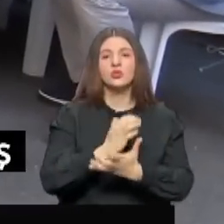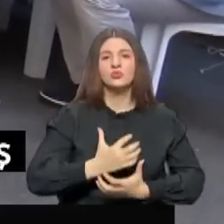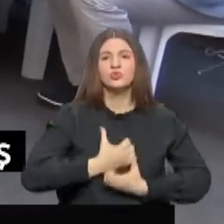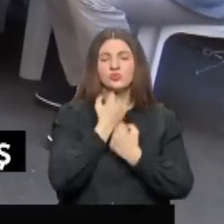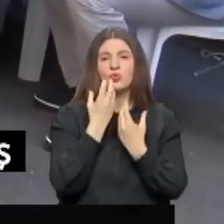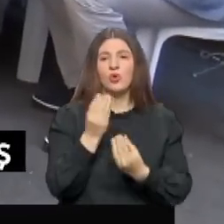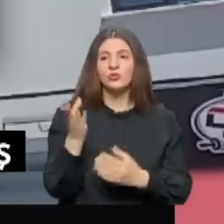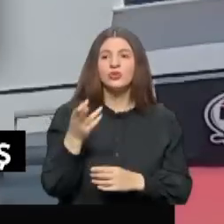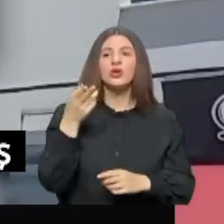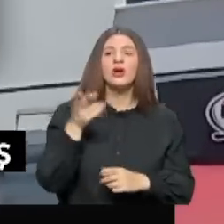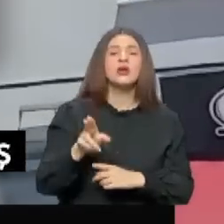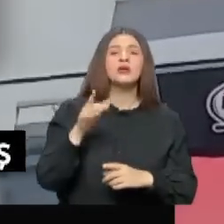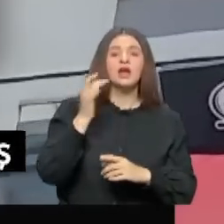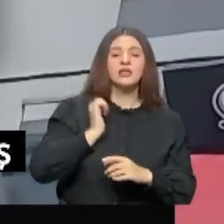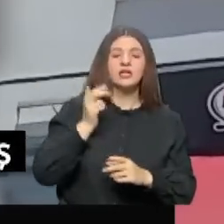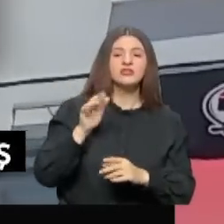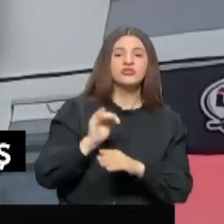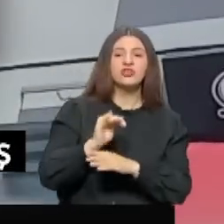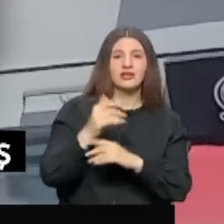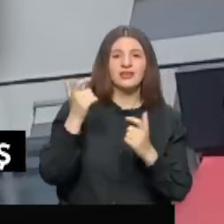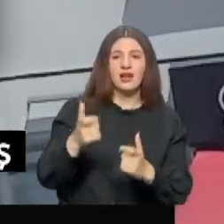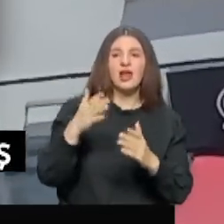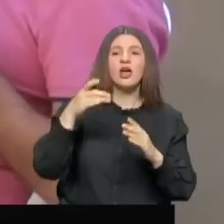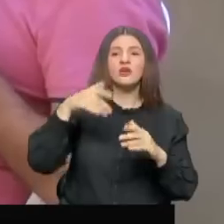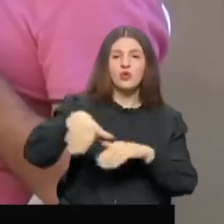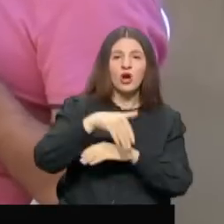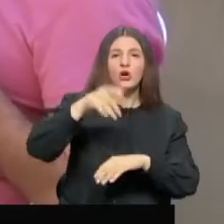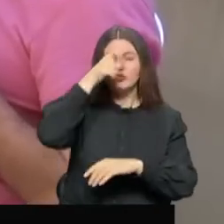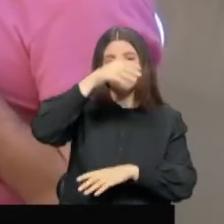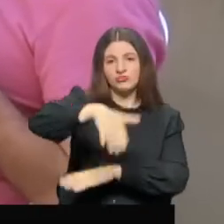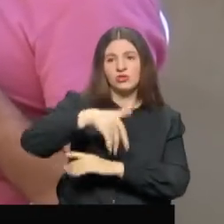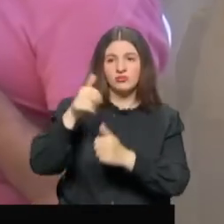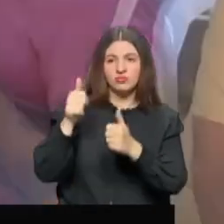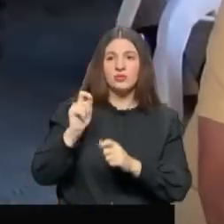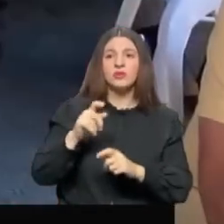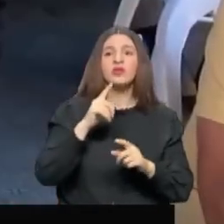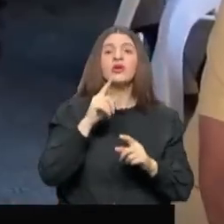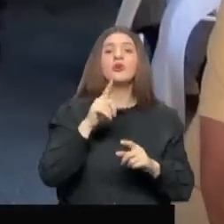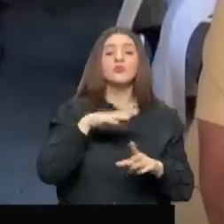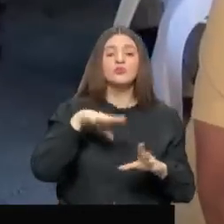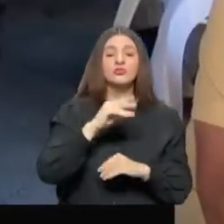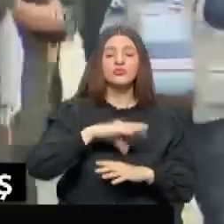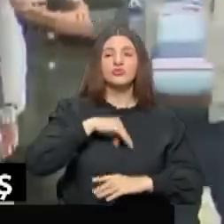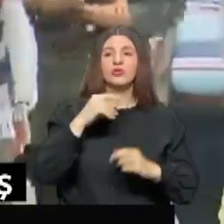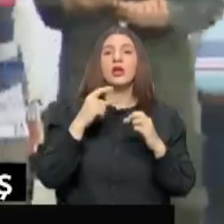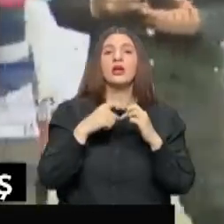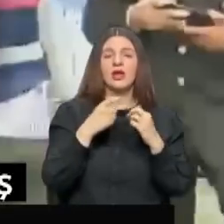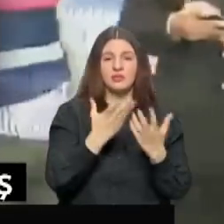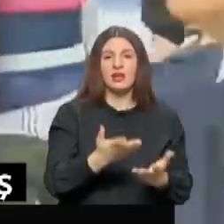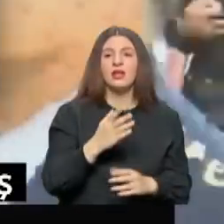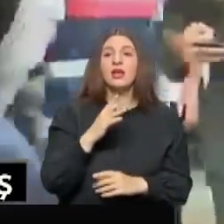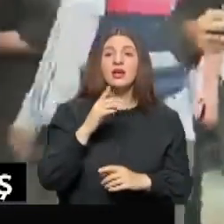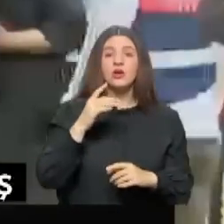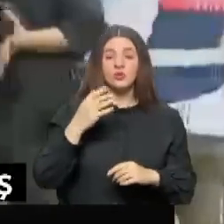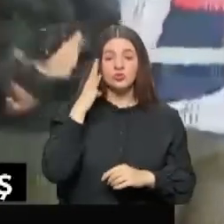boğdu. Şehidin yaşadığı sokağa ve eve Türk bayrakları asıldı. Müşterimize ruhlarını hep yerdedik, sen muhasır eyle. Şehit piyade